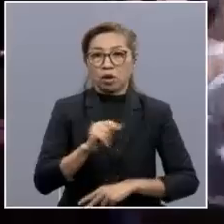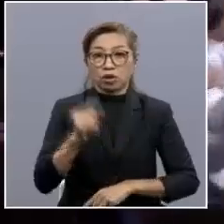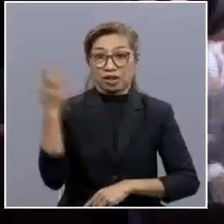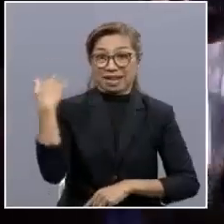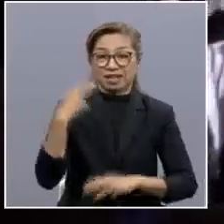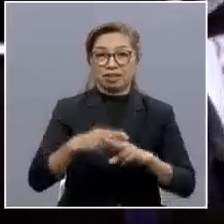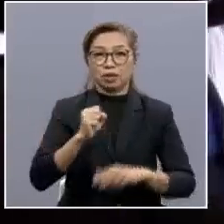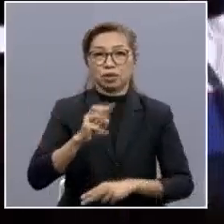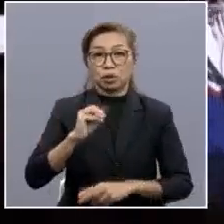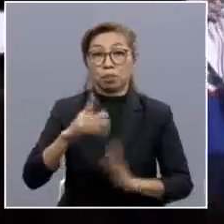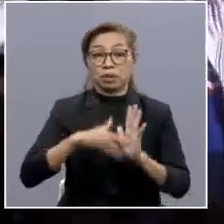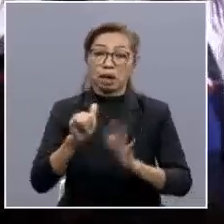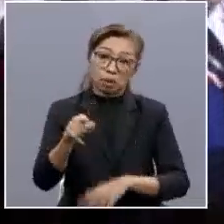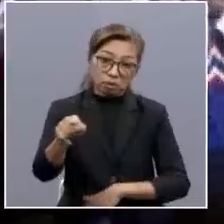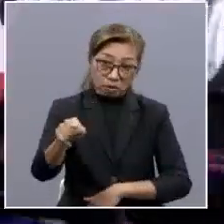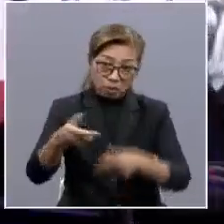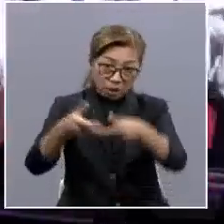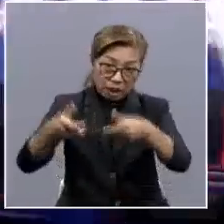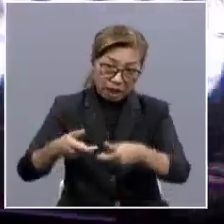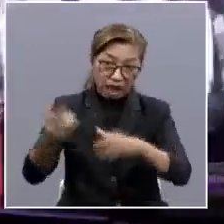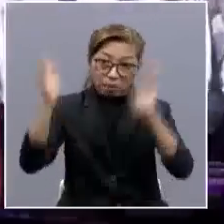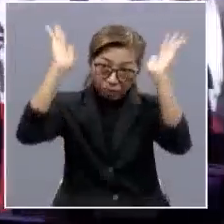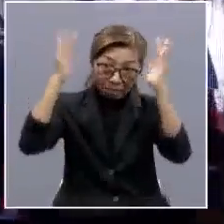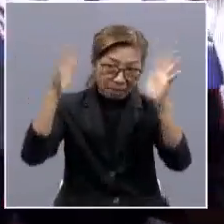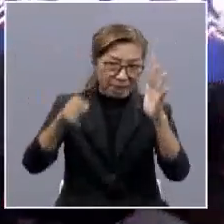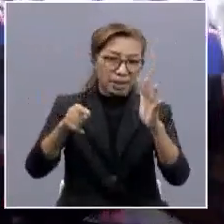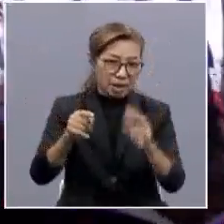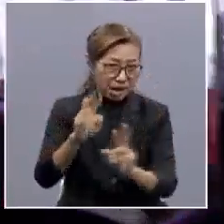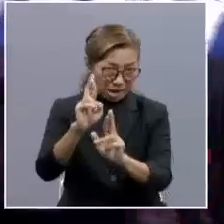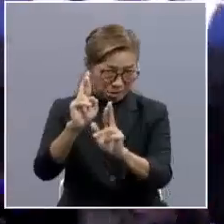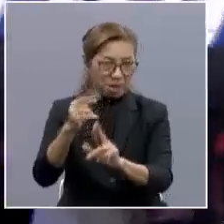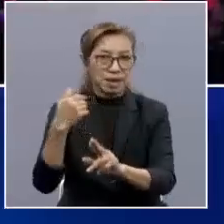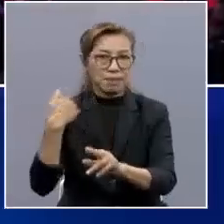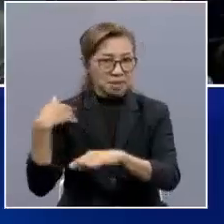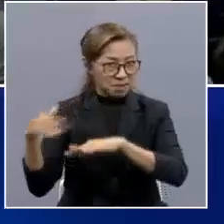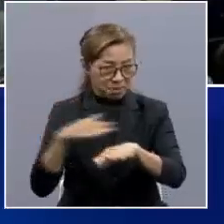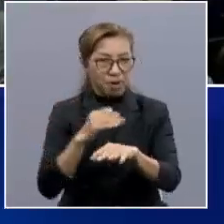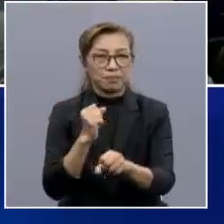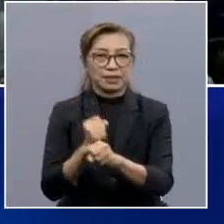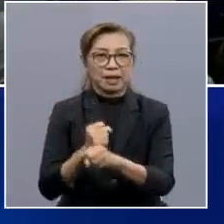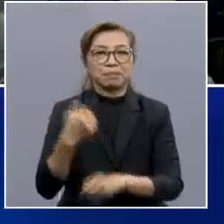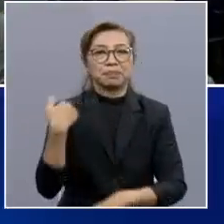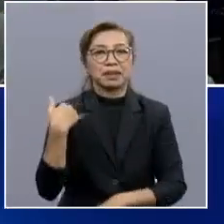างอย่างเอาไว้ได้เลย ก็เดี๋ยวรอดูครับว่าหลังจากนี้เนี่ยจะมีการร้อง